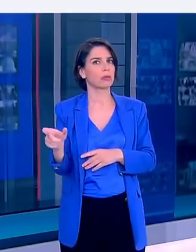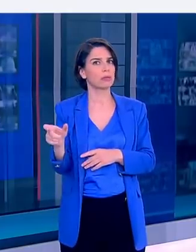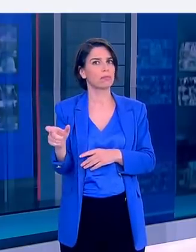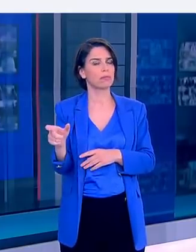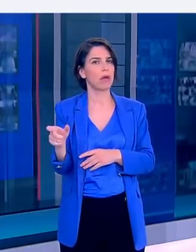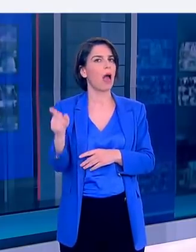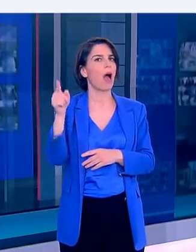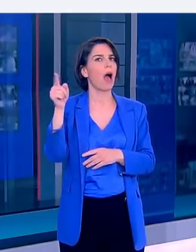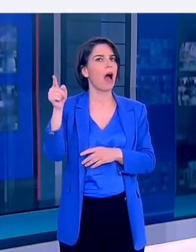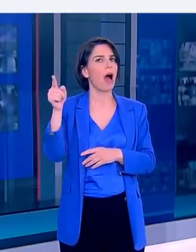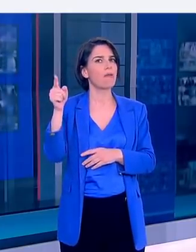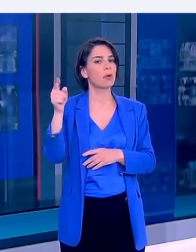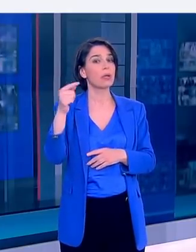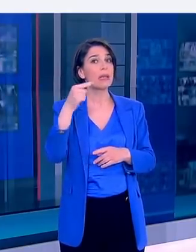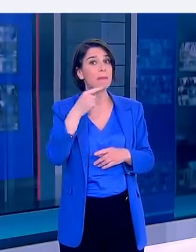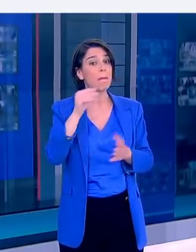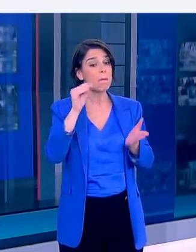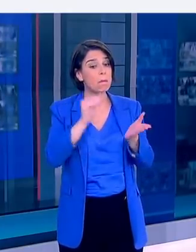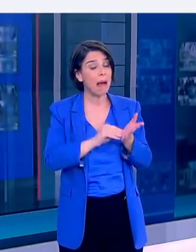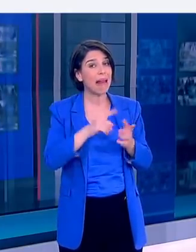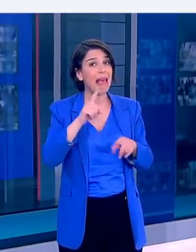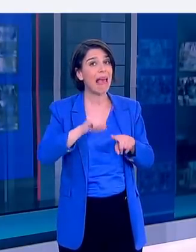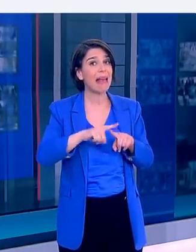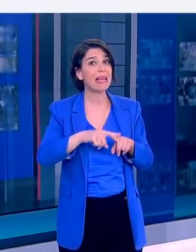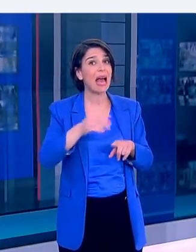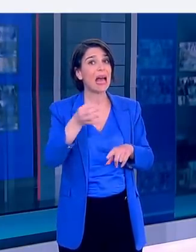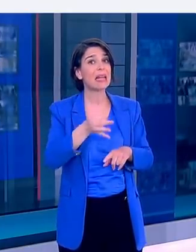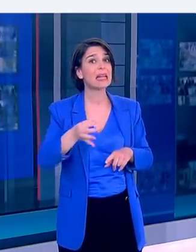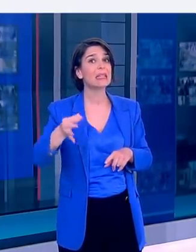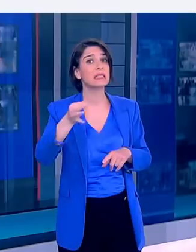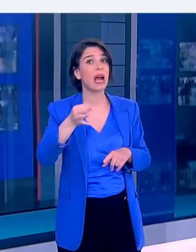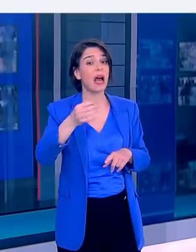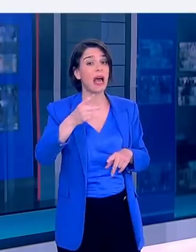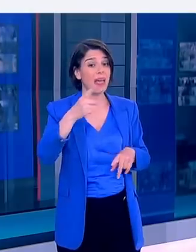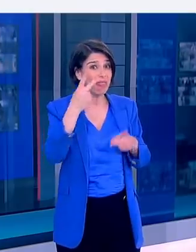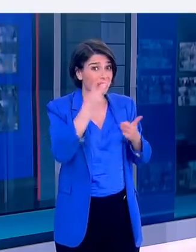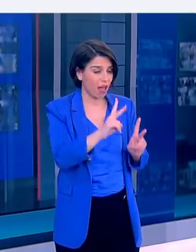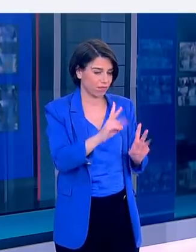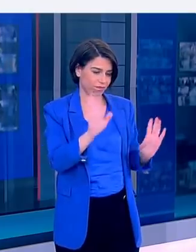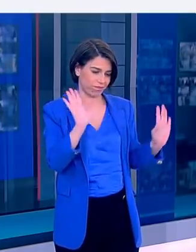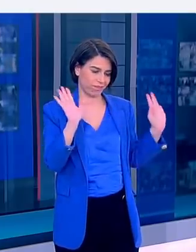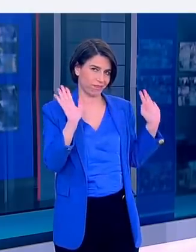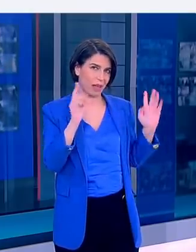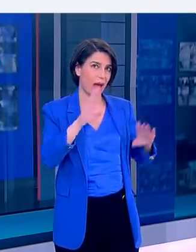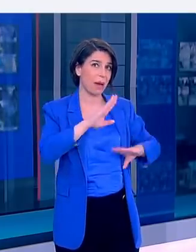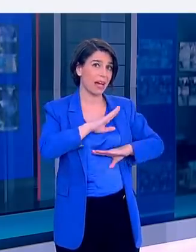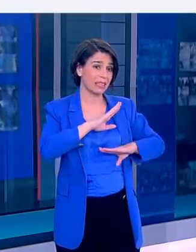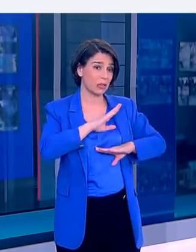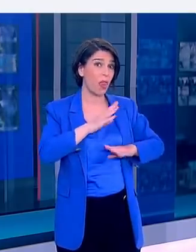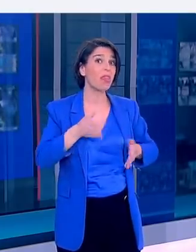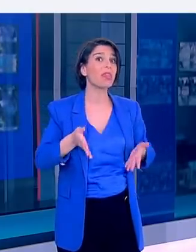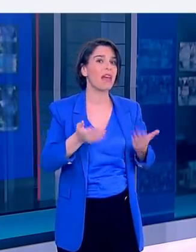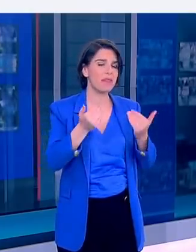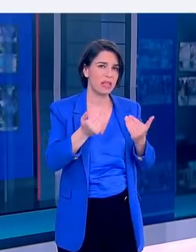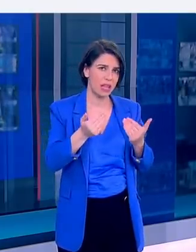όπου ουσιαστικά αμφισβήτησε εκ νέου την κυριαρχία των ελληνικών νησιών, υποστηρίζοντας πως αν δεν αποστρατιωτικοποιηθούν τα ελληνικά νησιά, θα